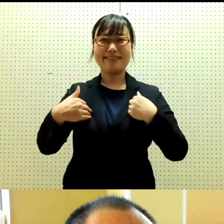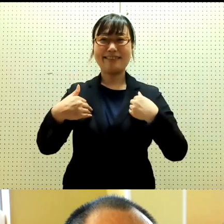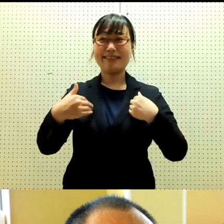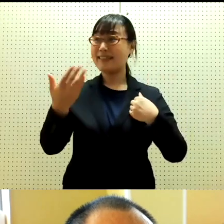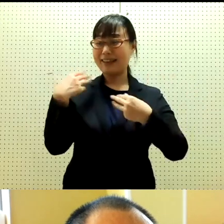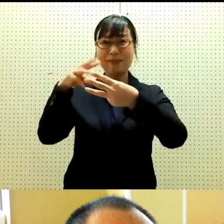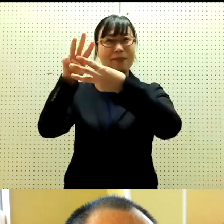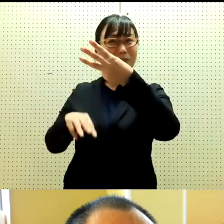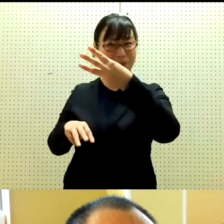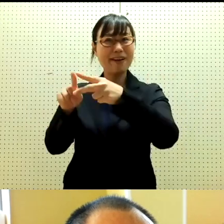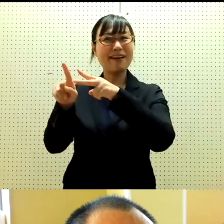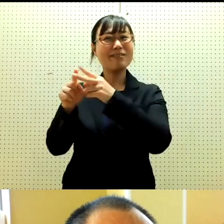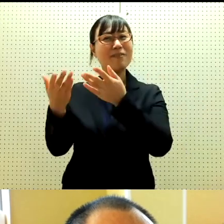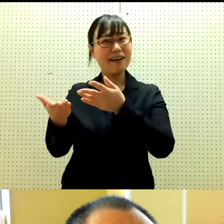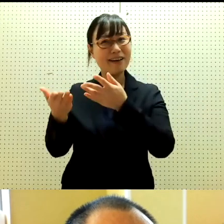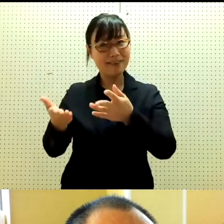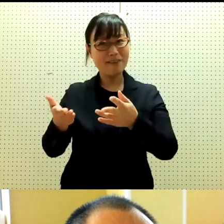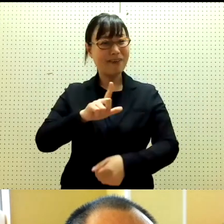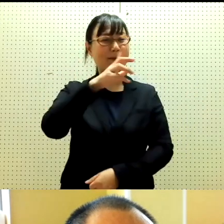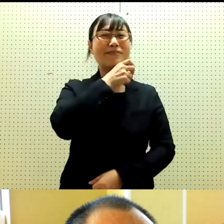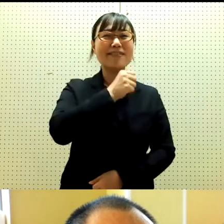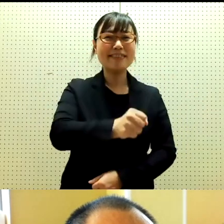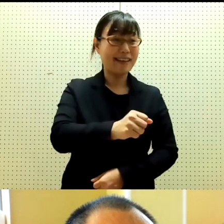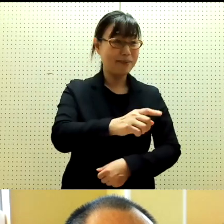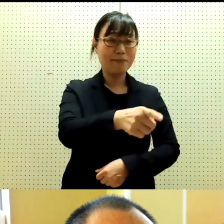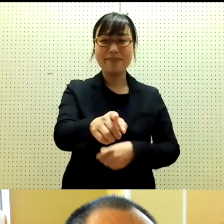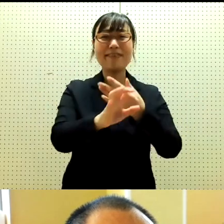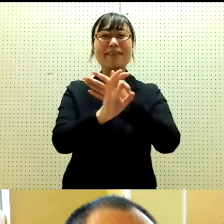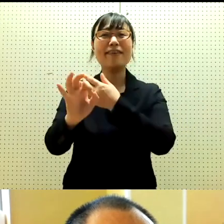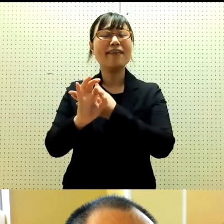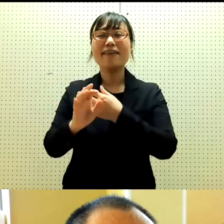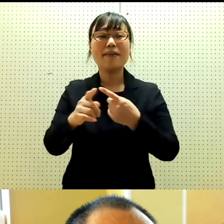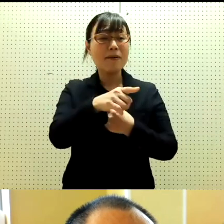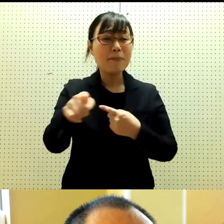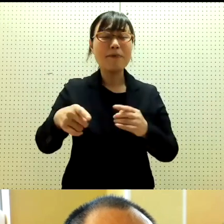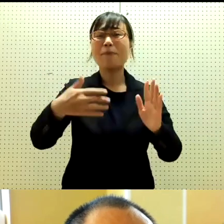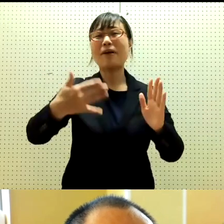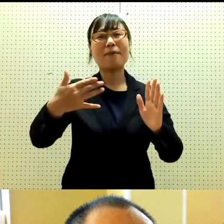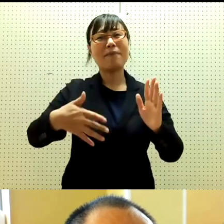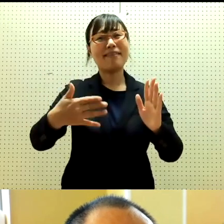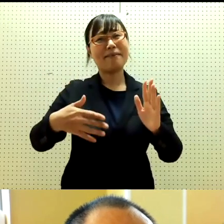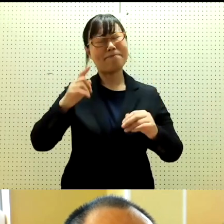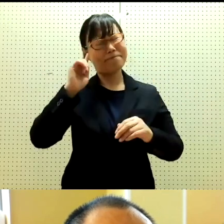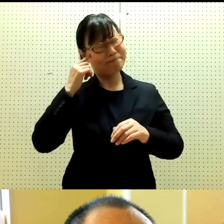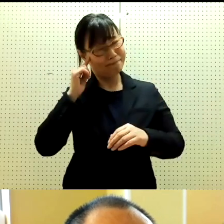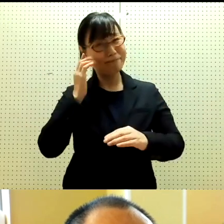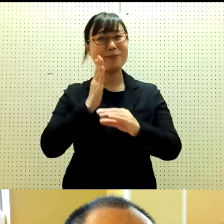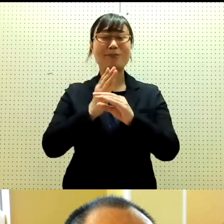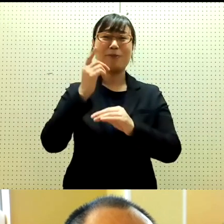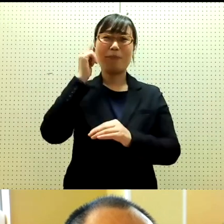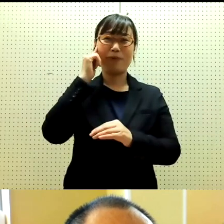も本当にまだまだ試行錯誤なんだと思います。前回また同じメンバーでこうやってやってい